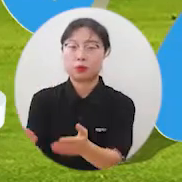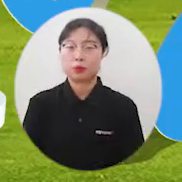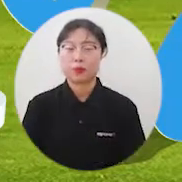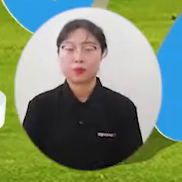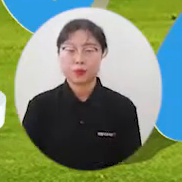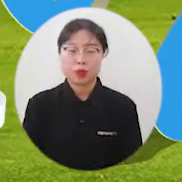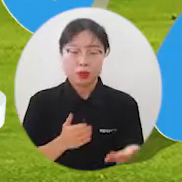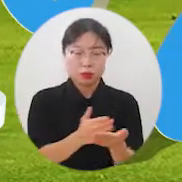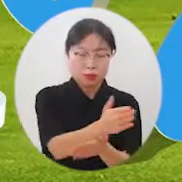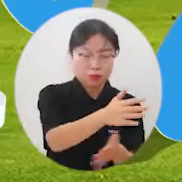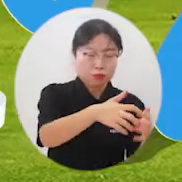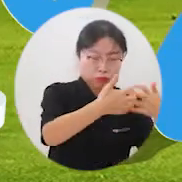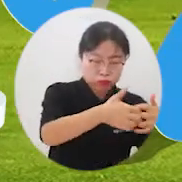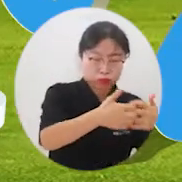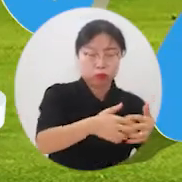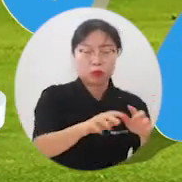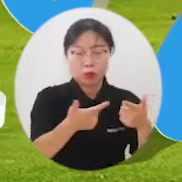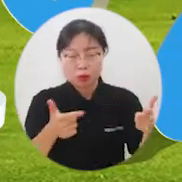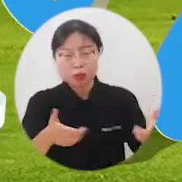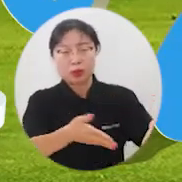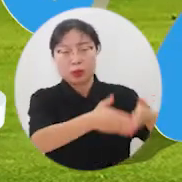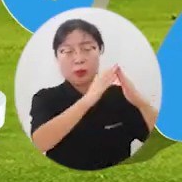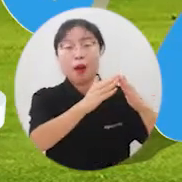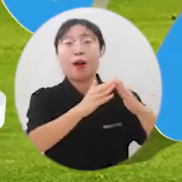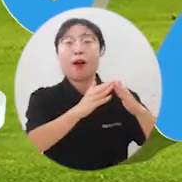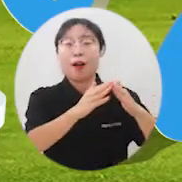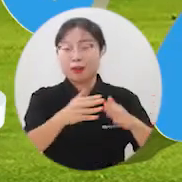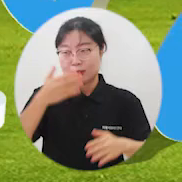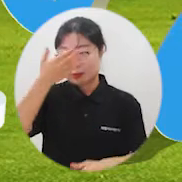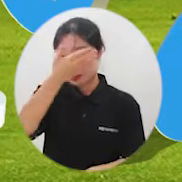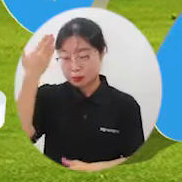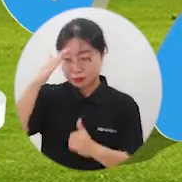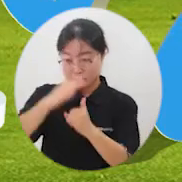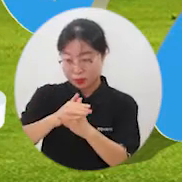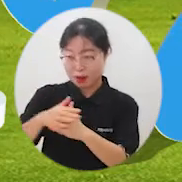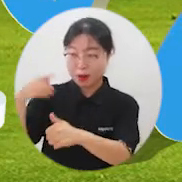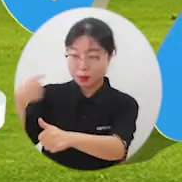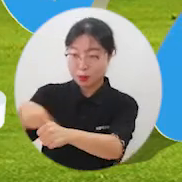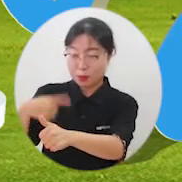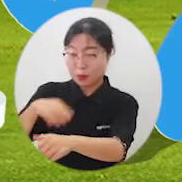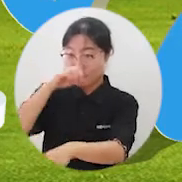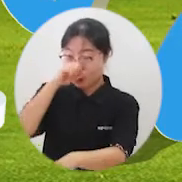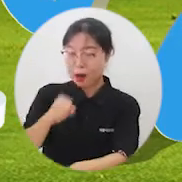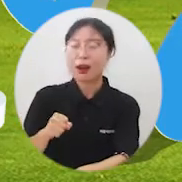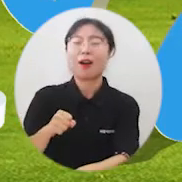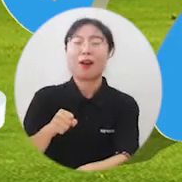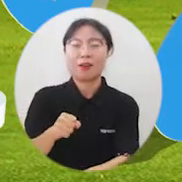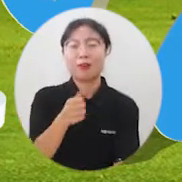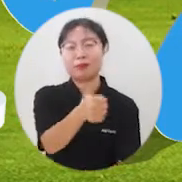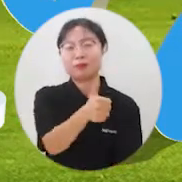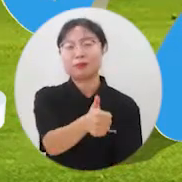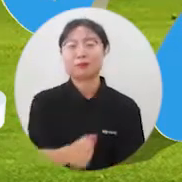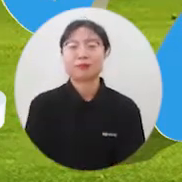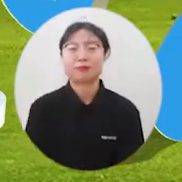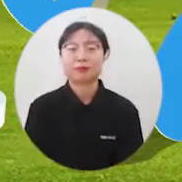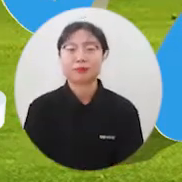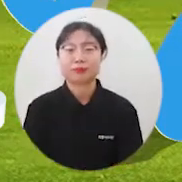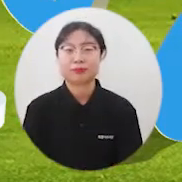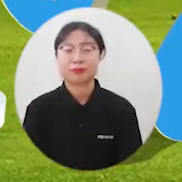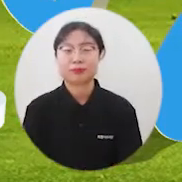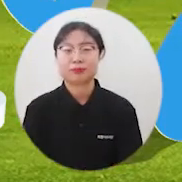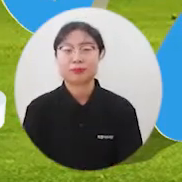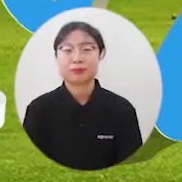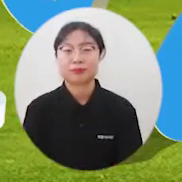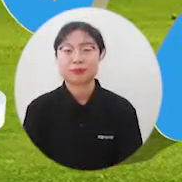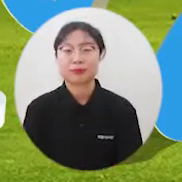위한 전문 스튜디오와 설비를 갖춘 기관의 특성을 살려 양질의 온택트 교육 환경을 조성해 콘텐츠를 제공하고